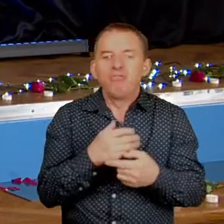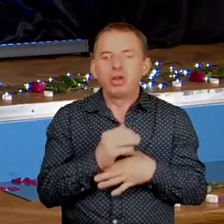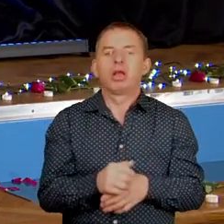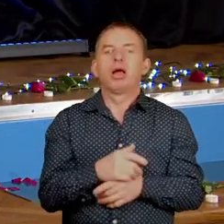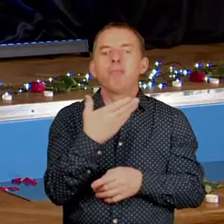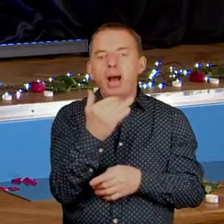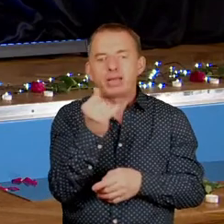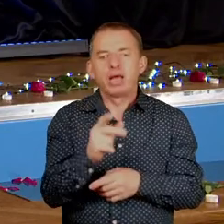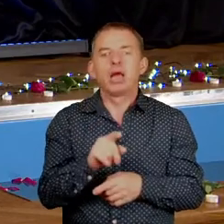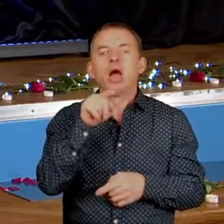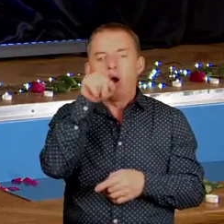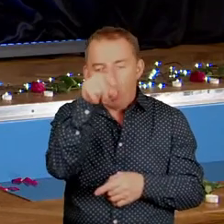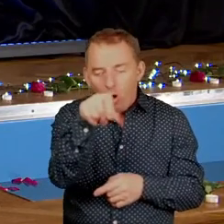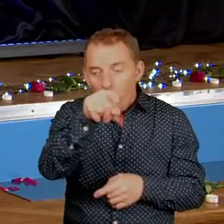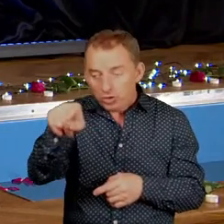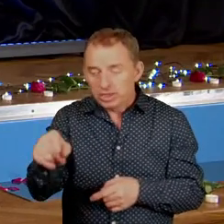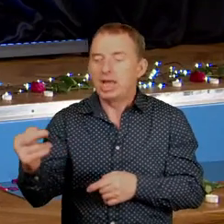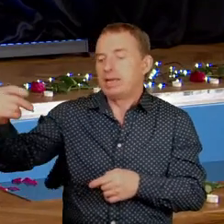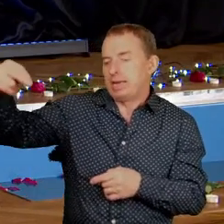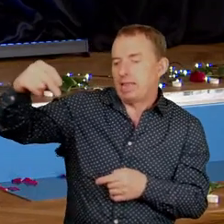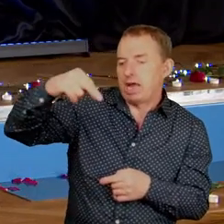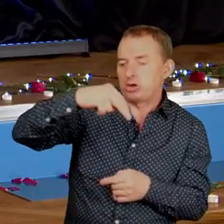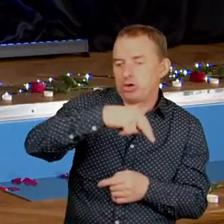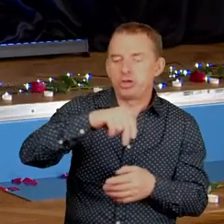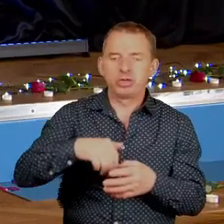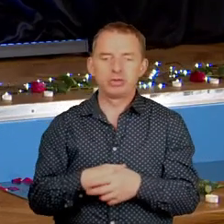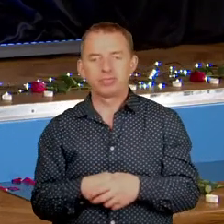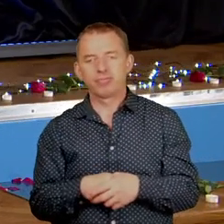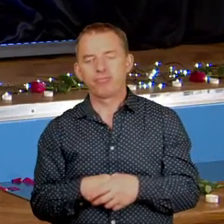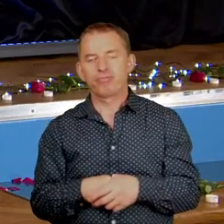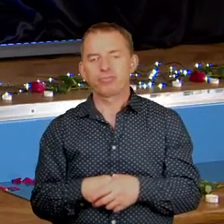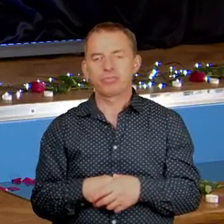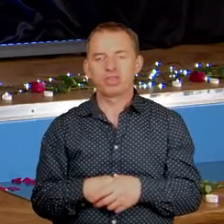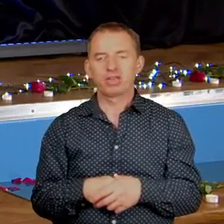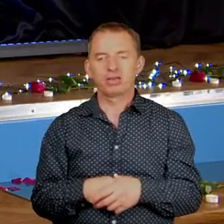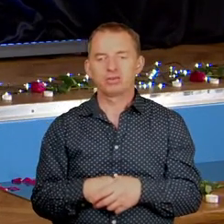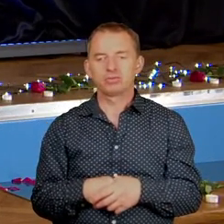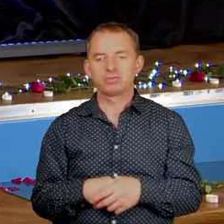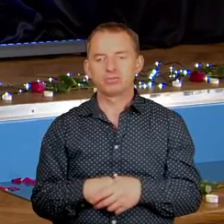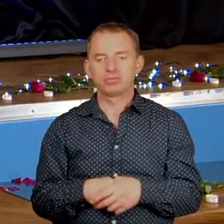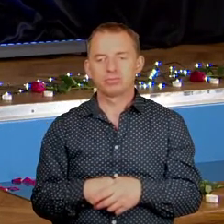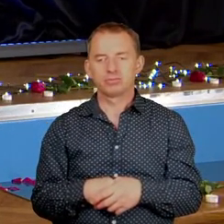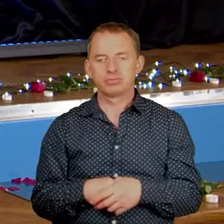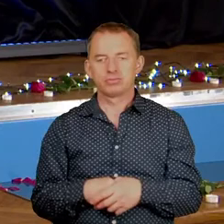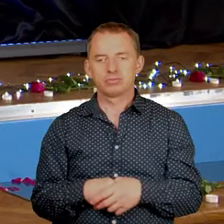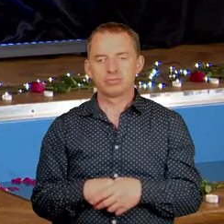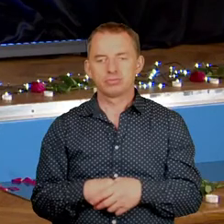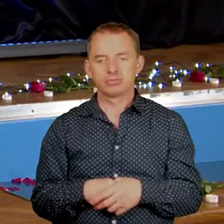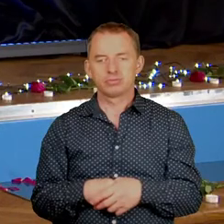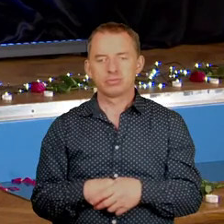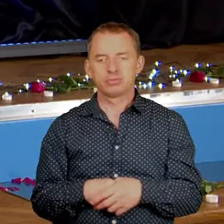nadeszli. Oni nadeszli. The Scotsman had heard a secret message on the shortwave radio.